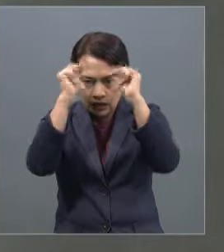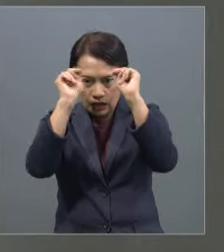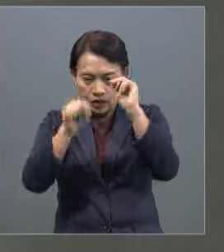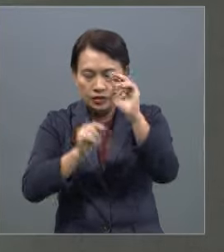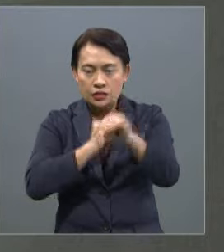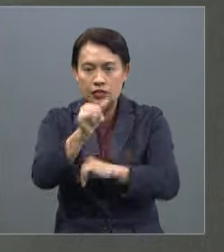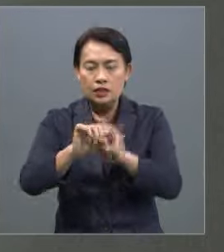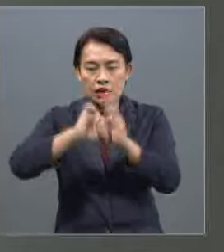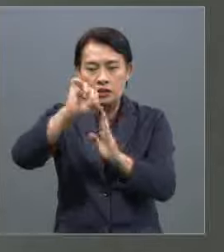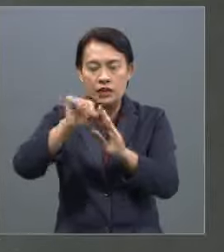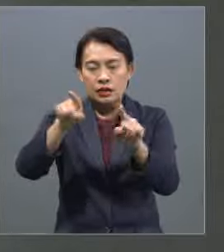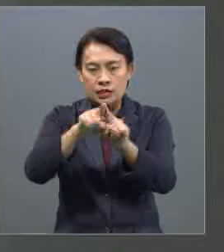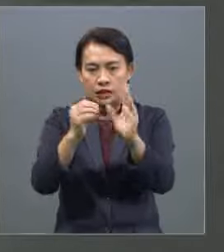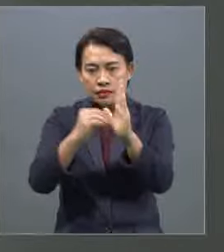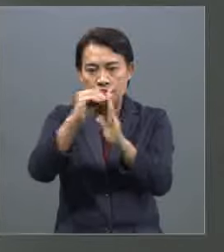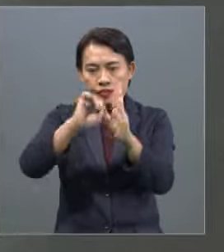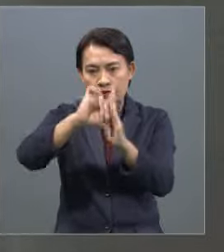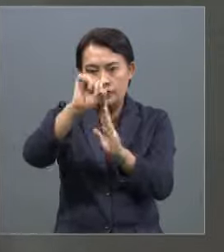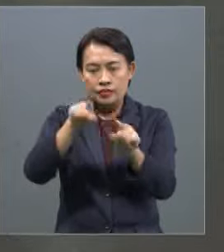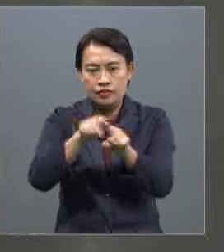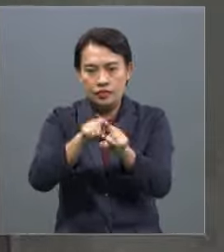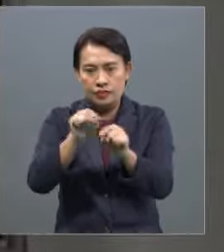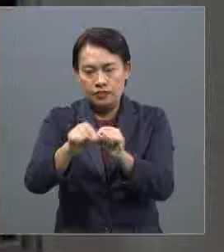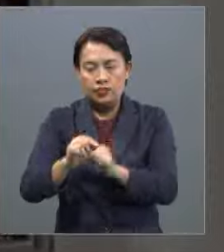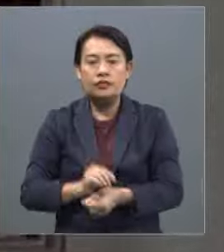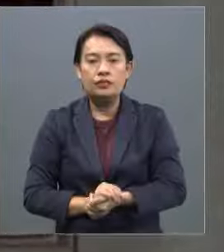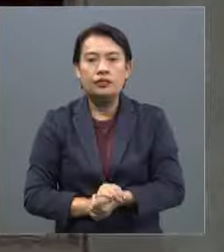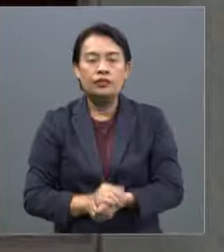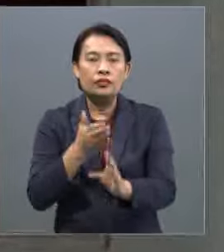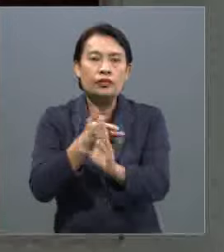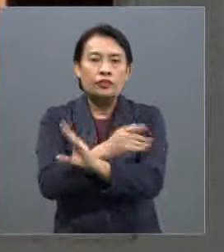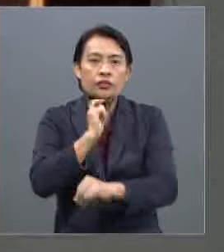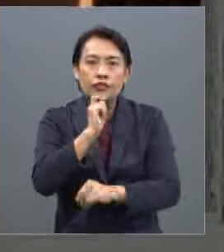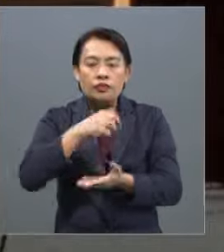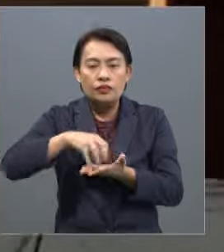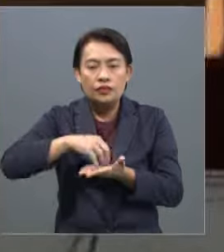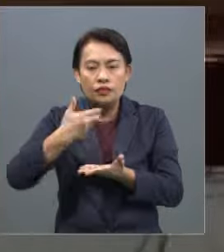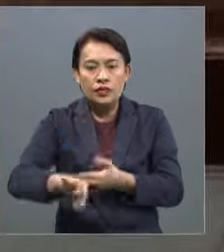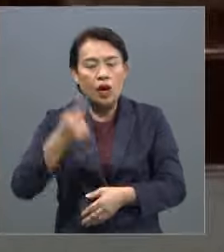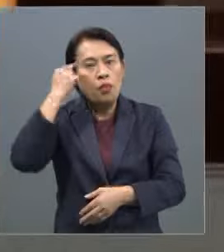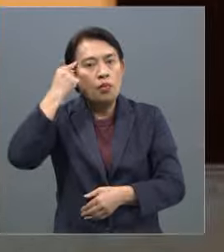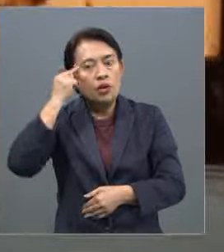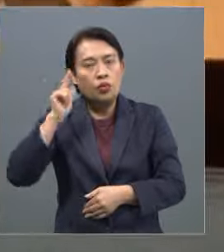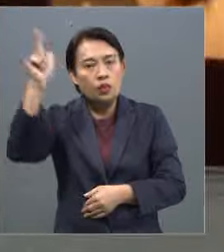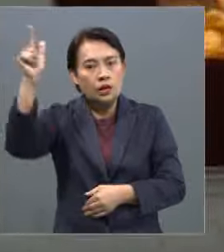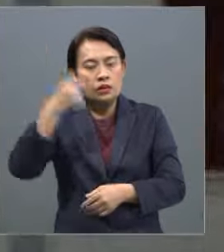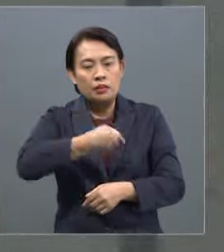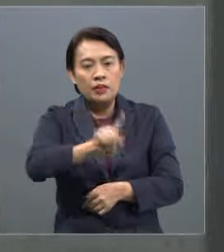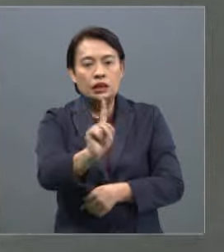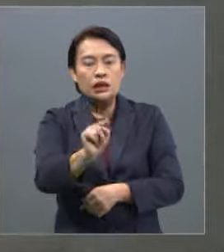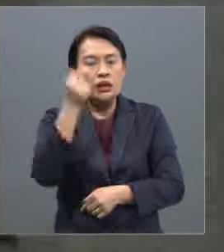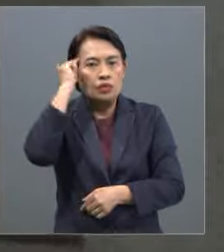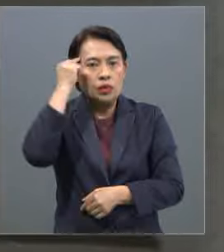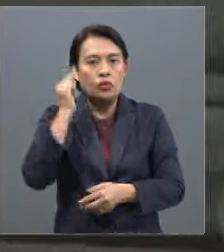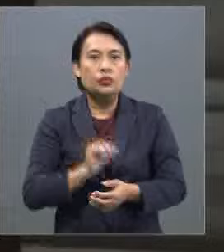จะไปเชียงใหม่ด้วยเนี่ยก็ค่อนข้างจะแน่นนะคะกนายกเคยให้สัมภาษณ์ก่อนหน้านี้ว่าก็ไม่ได้รู้หมายของคุณทักษิณว่าจะไปไหนนะคะเพราะ